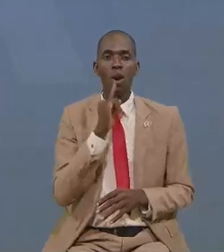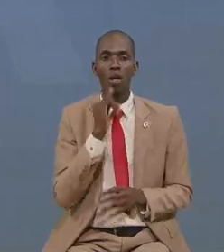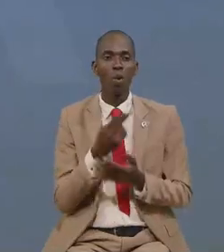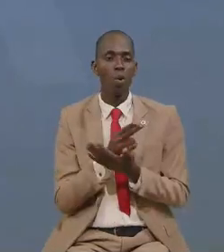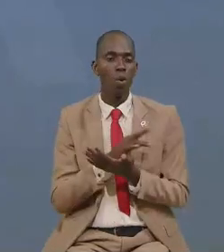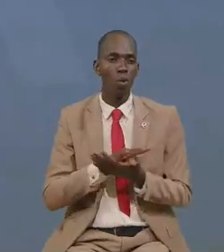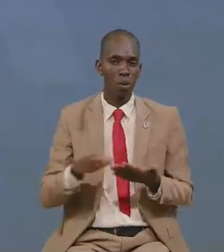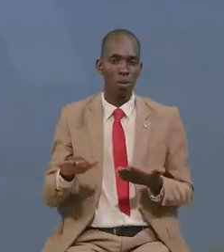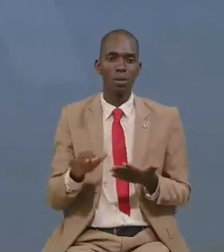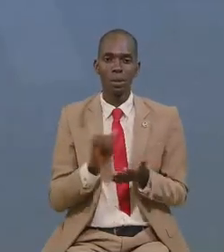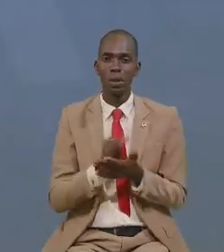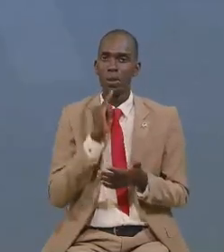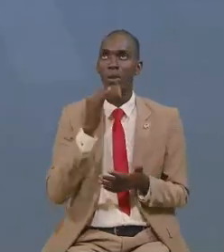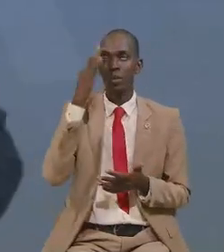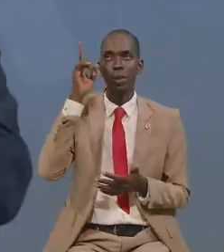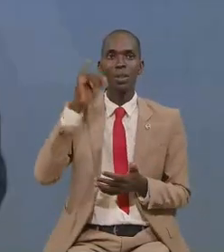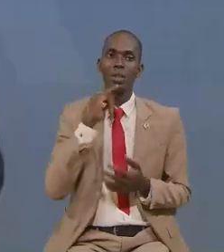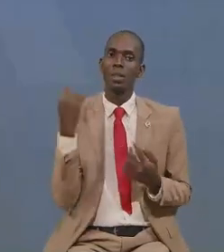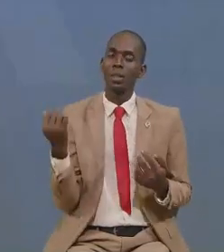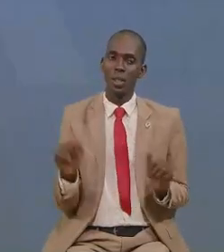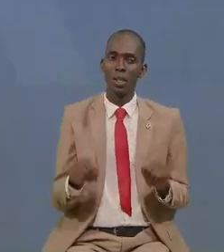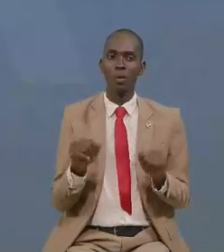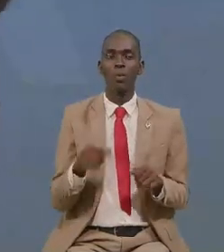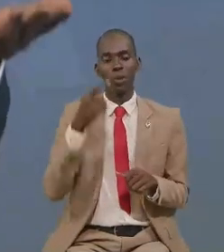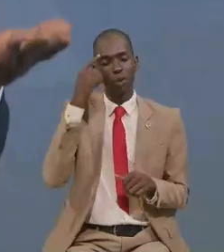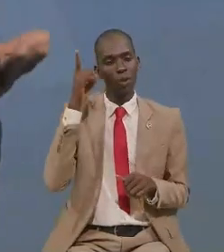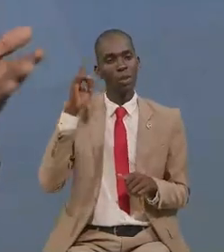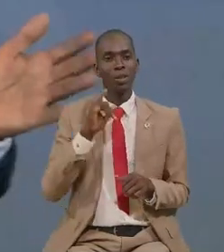d'avoir un souverain sacrificateur. Pourquoi il est toujours capable, toujours saint,